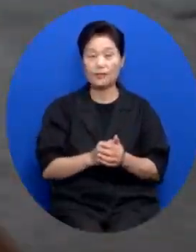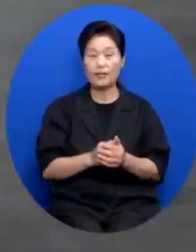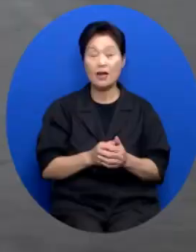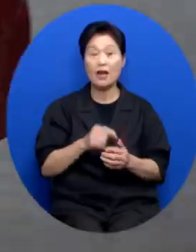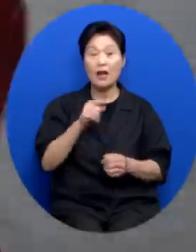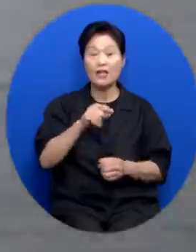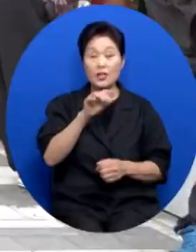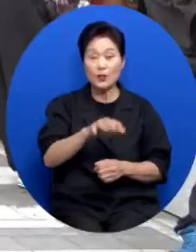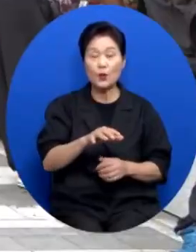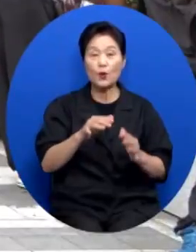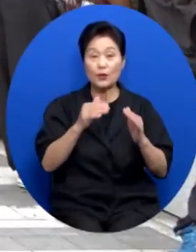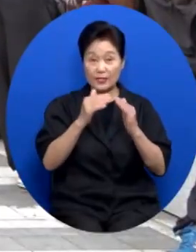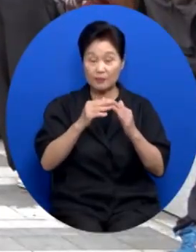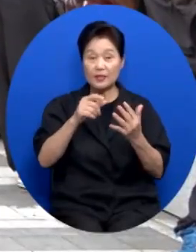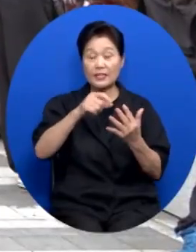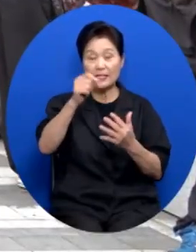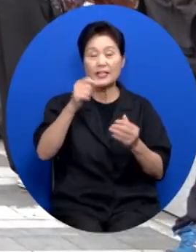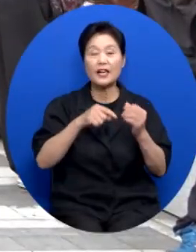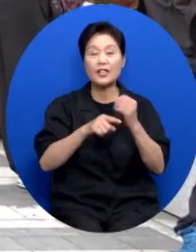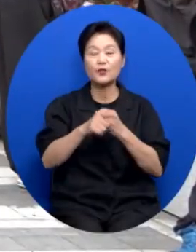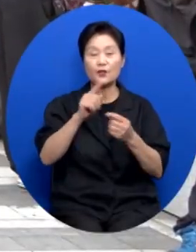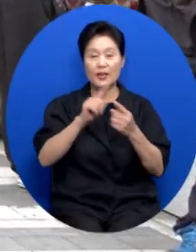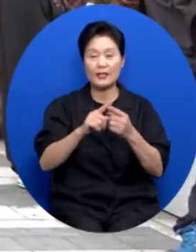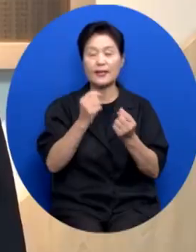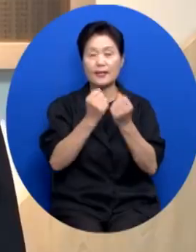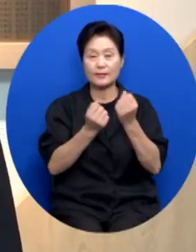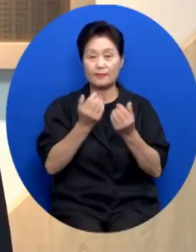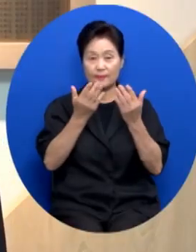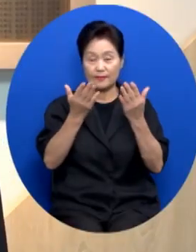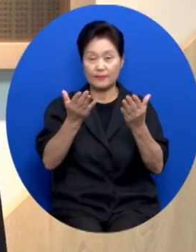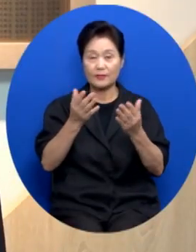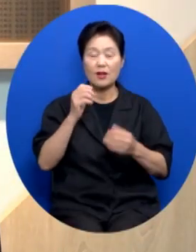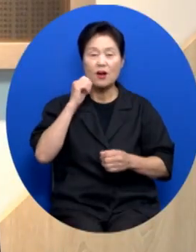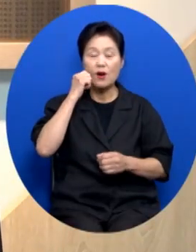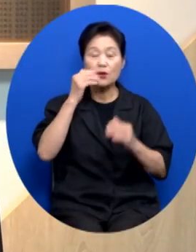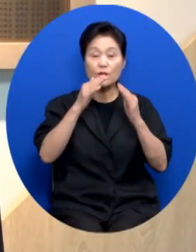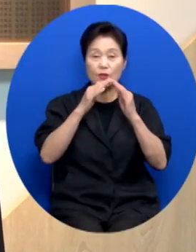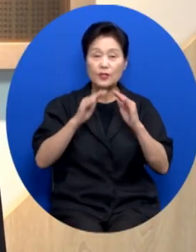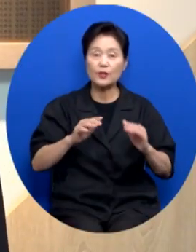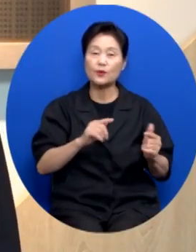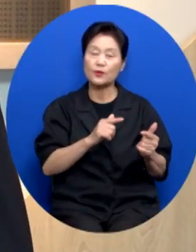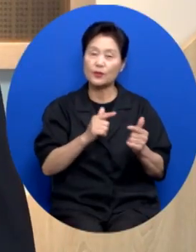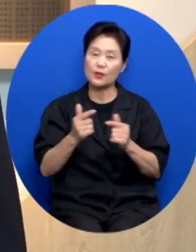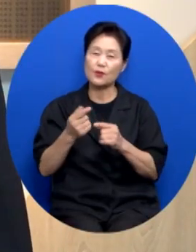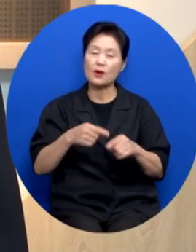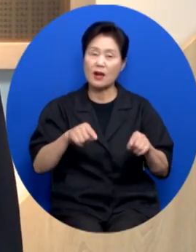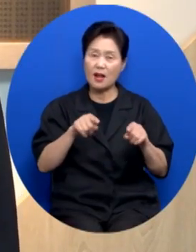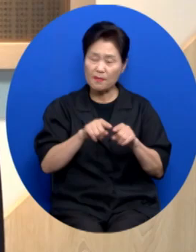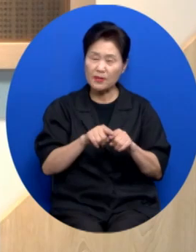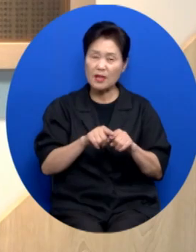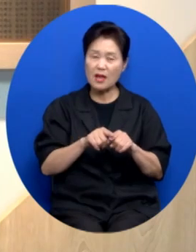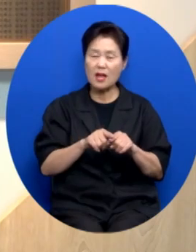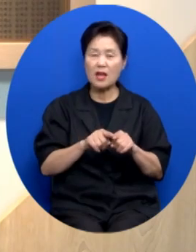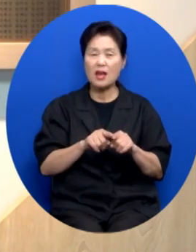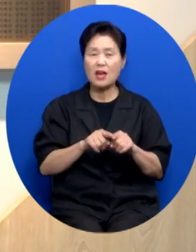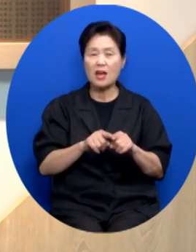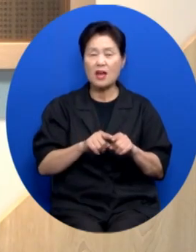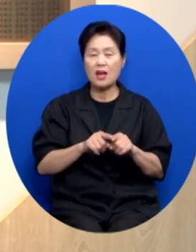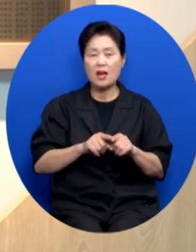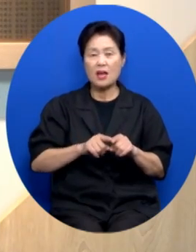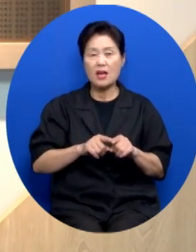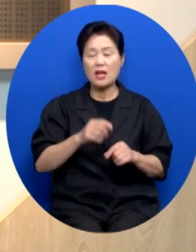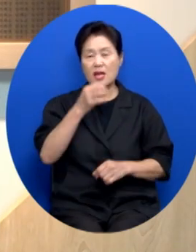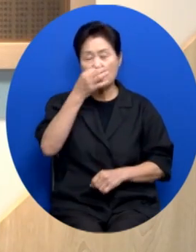안나의 집을 선택한 이유를 전했습니다. 어려운 이웃과 또 아픔을 가지고 있는 분들을 돕는